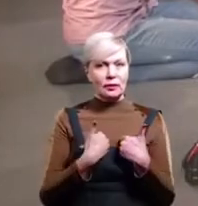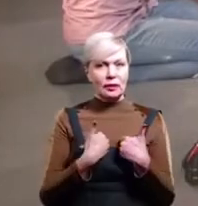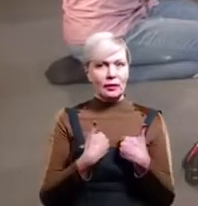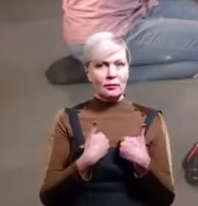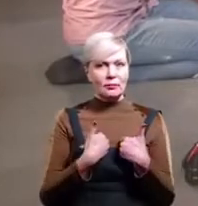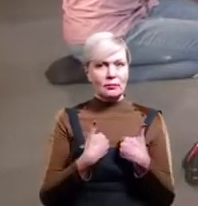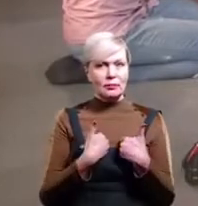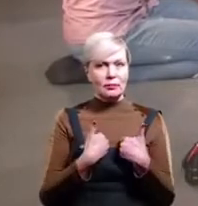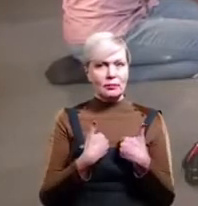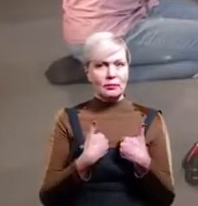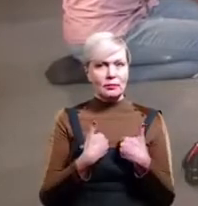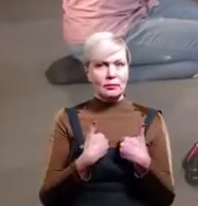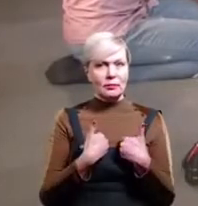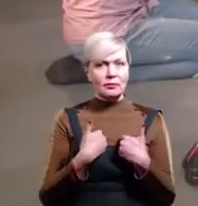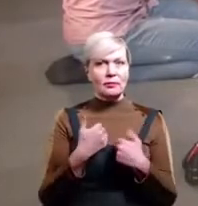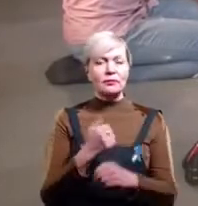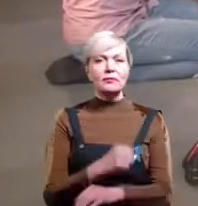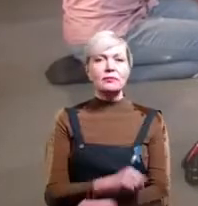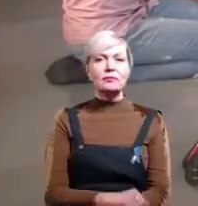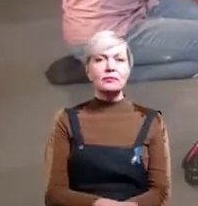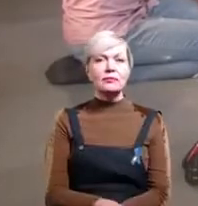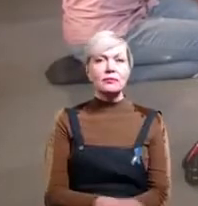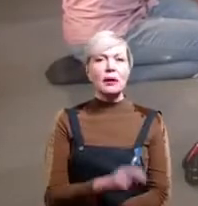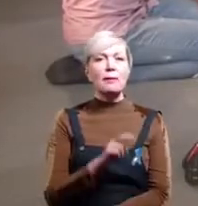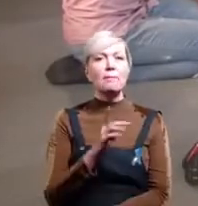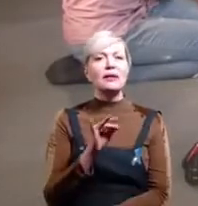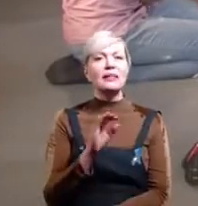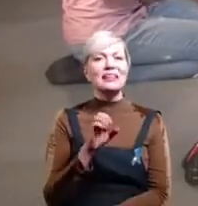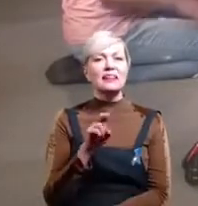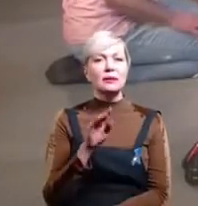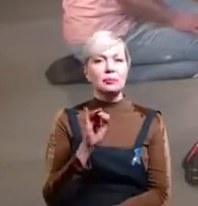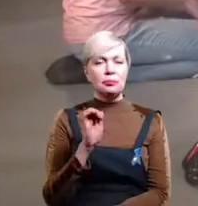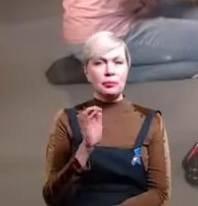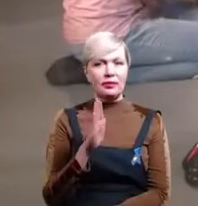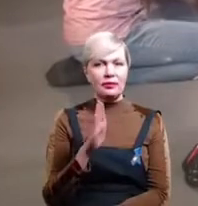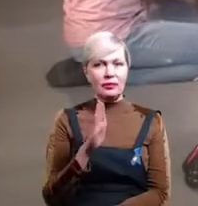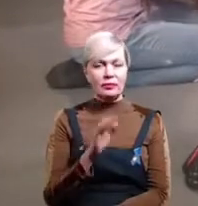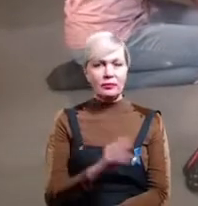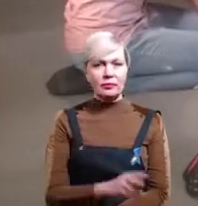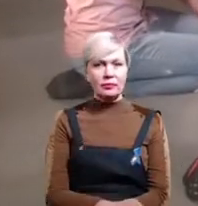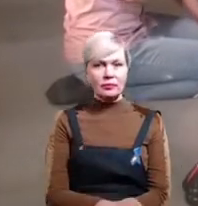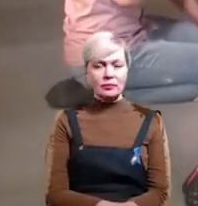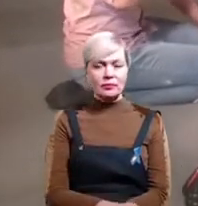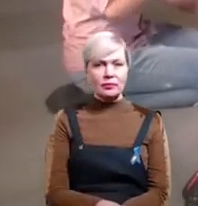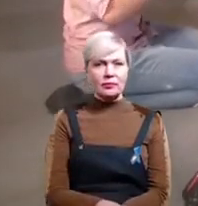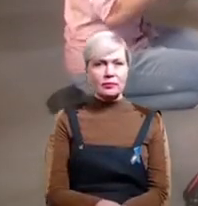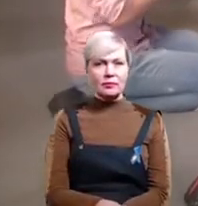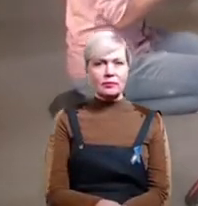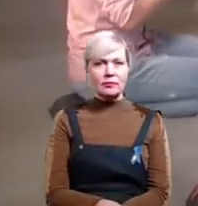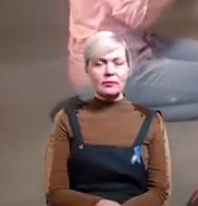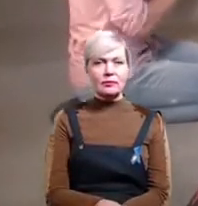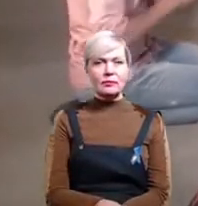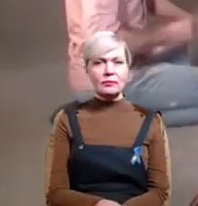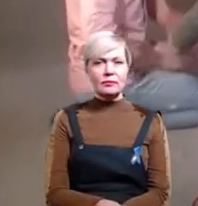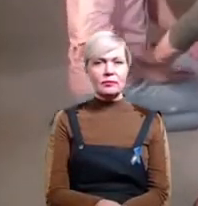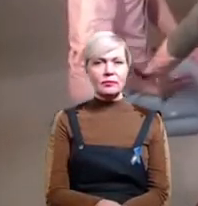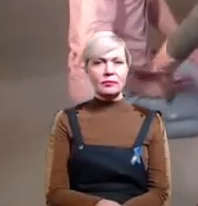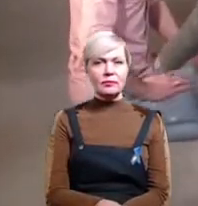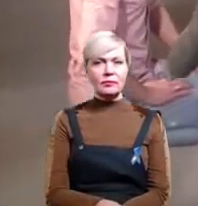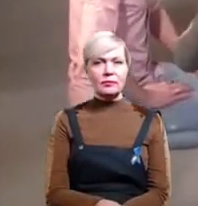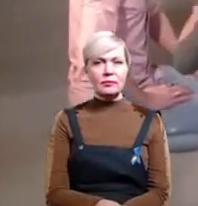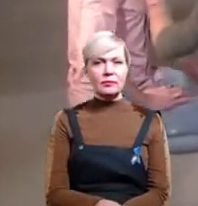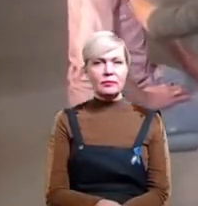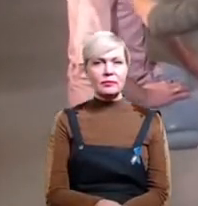Бридж. Нет, не бридж, приспів. Да. Вторая, кожна